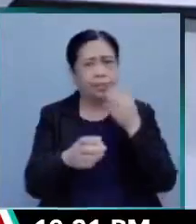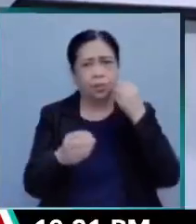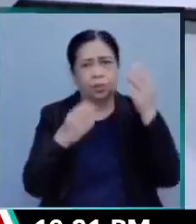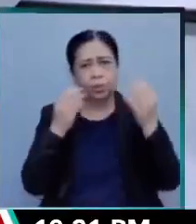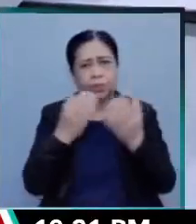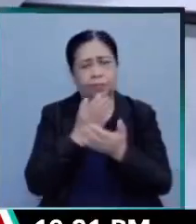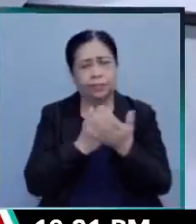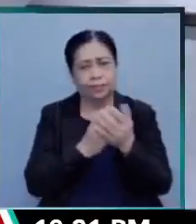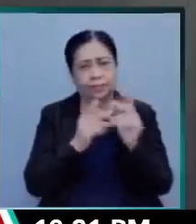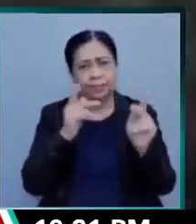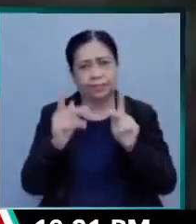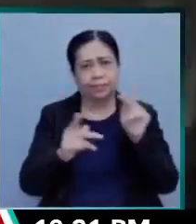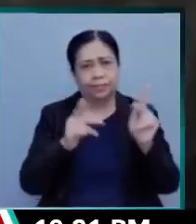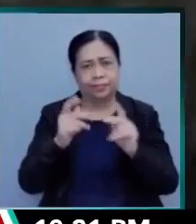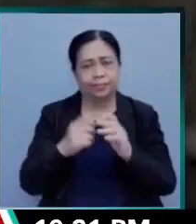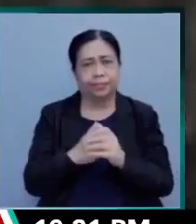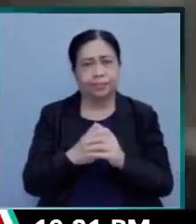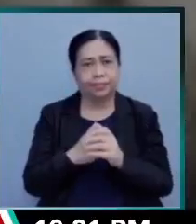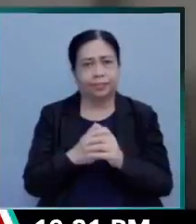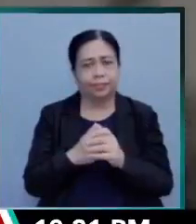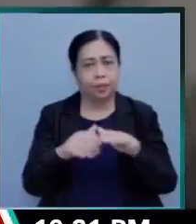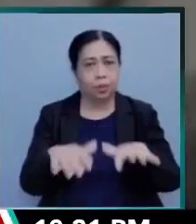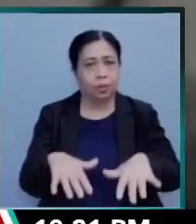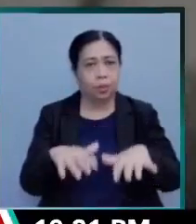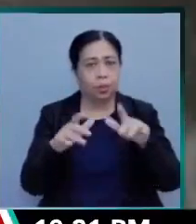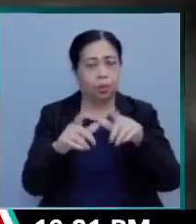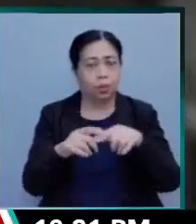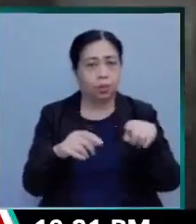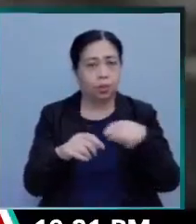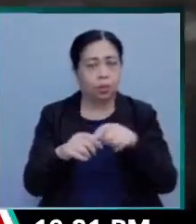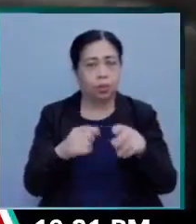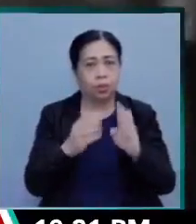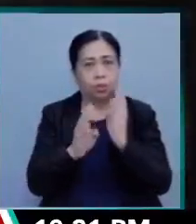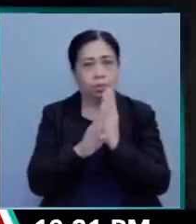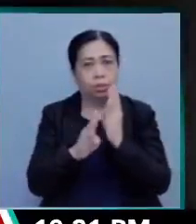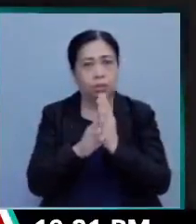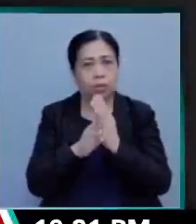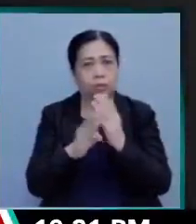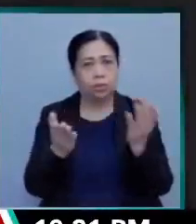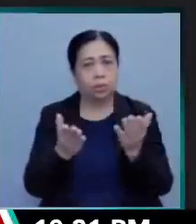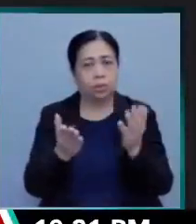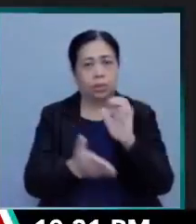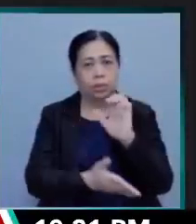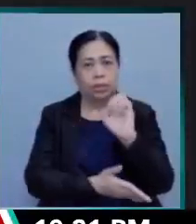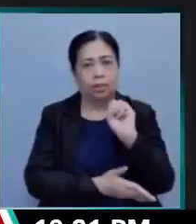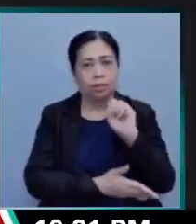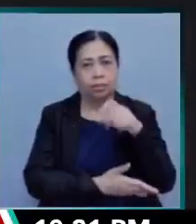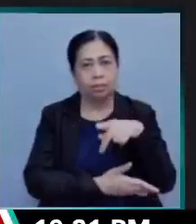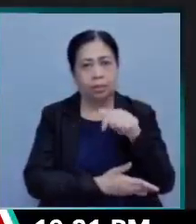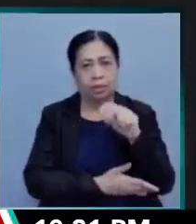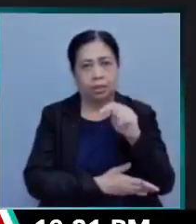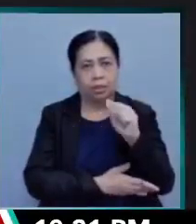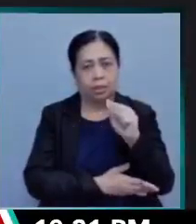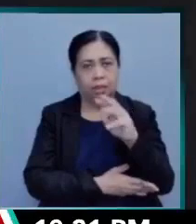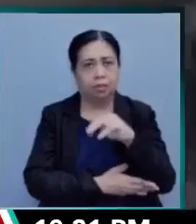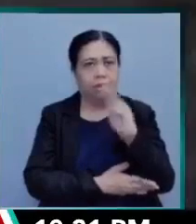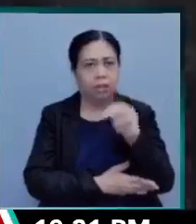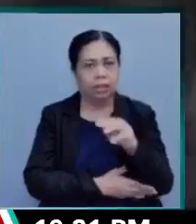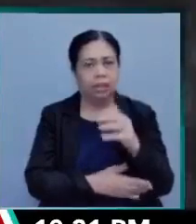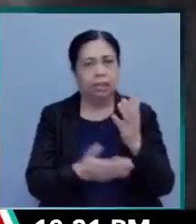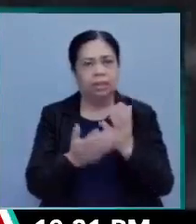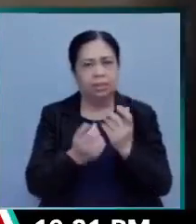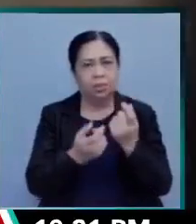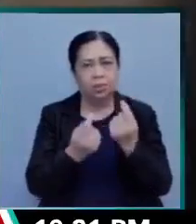commuter. Pinasok ng tubig ang isang pampasaherong bus sa Espanya Boulevard sa Maynila. Wow. Napilitan tuloy ang mga pasahero